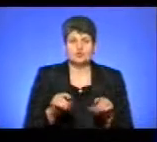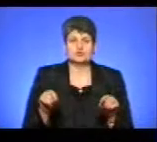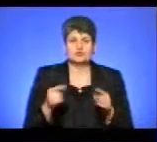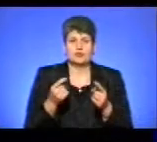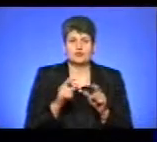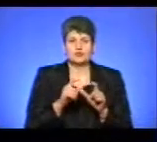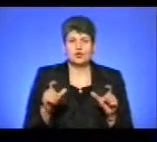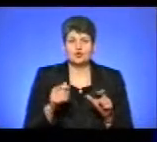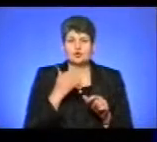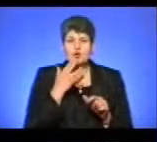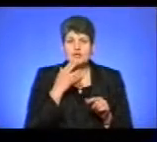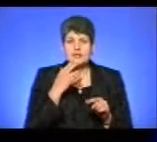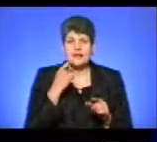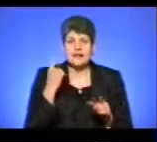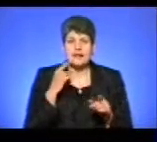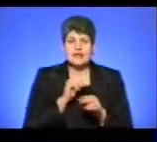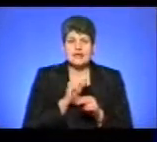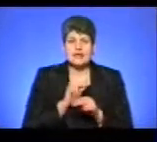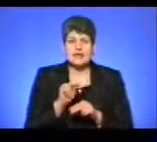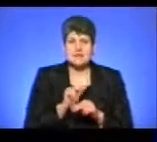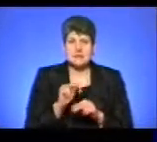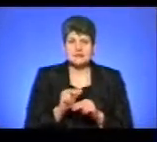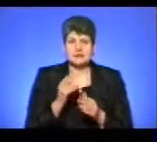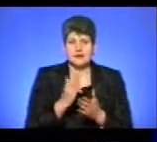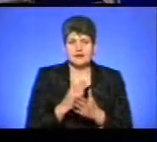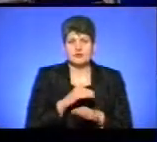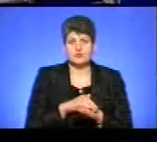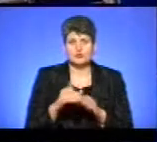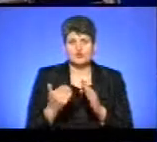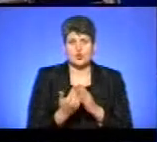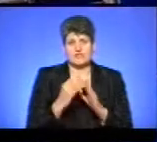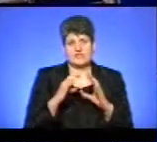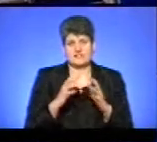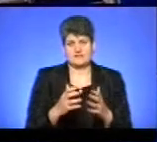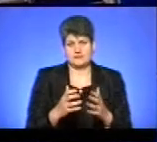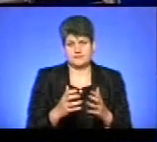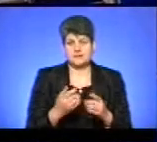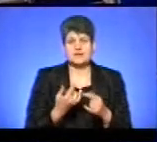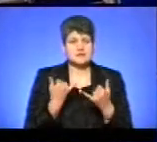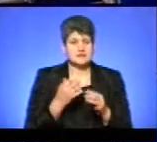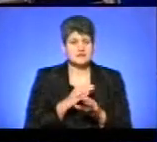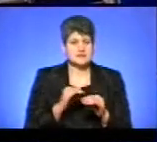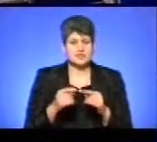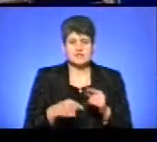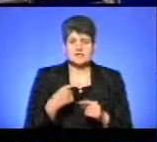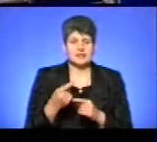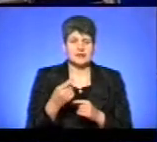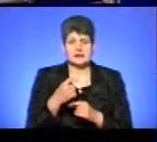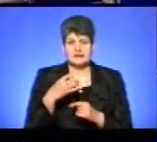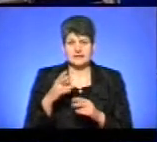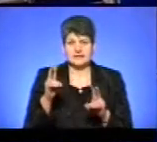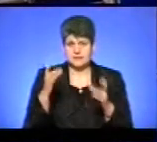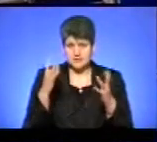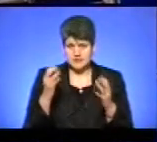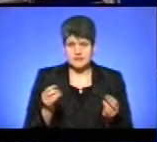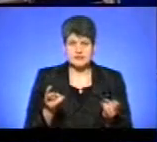школу народних ремесел, яка діє дотепер на вулиці Новий Світ. На цьому у мене все. За кілька хвилин в ефірі «Тема дня»,